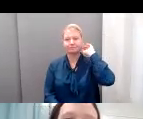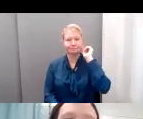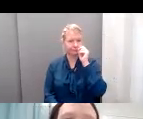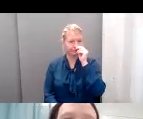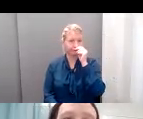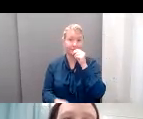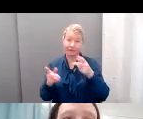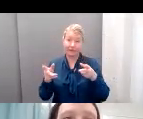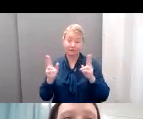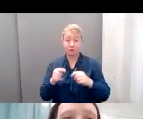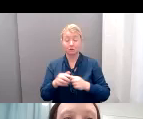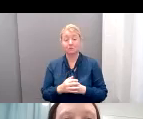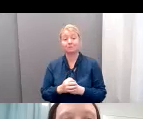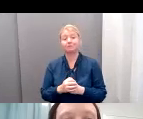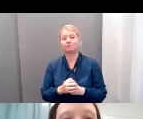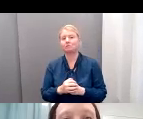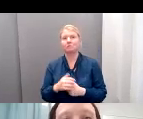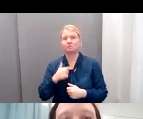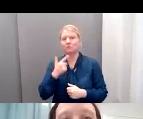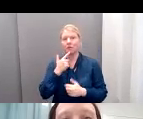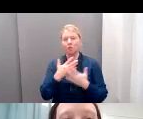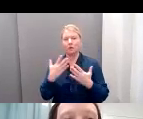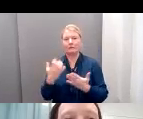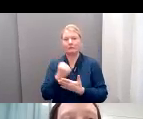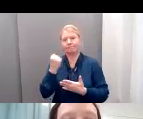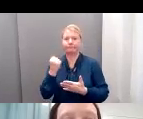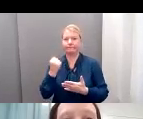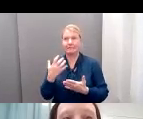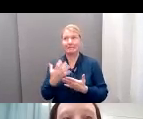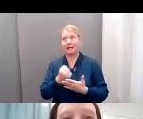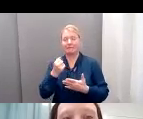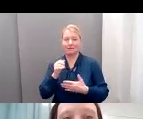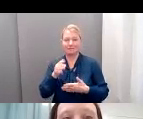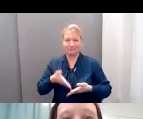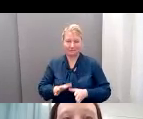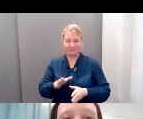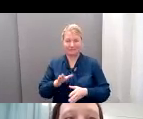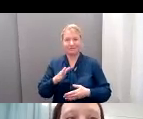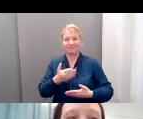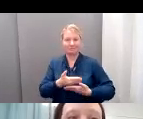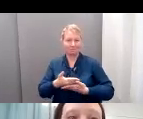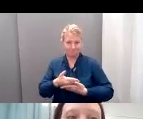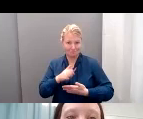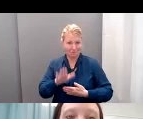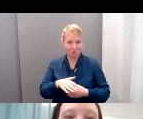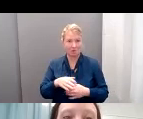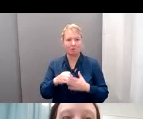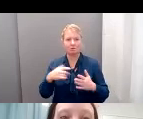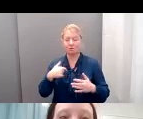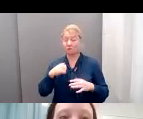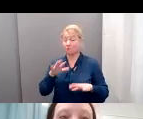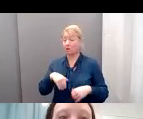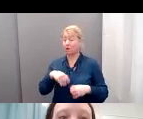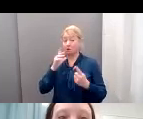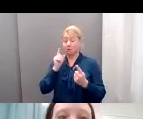Citat här som är, vågar inte skaffa barn delvis för att jag mött diskriminering utifrån min